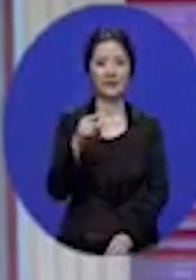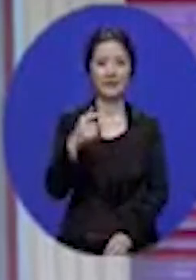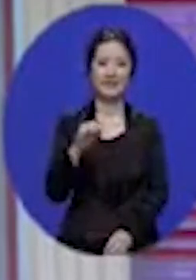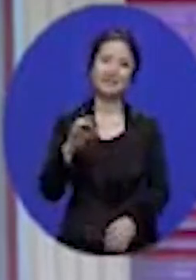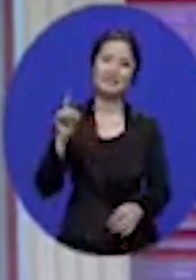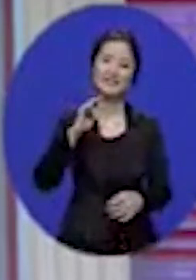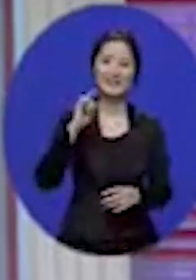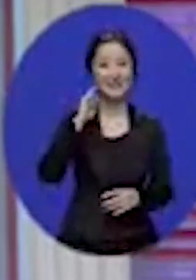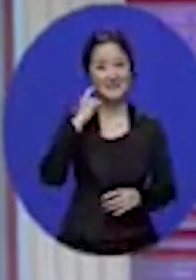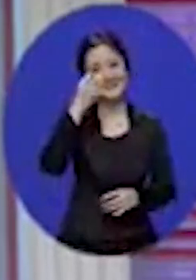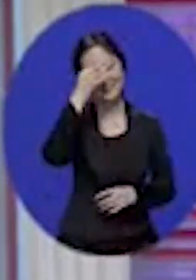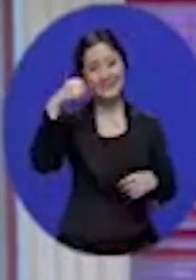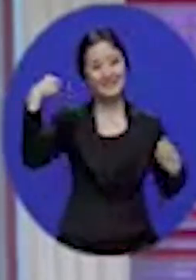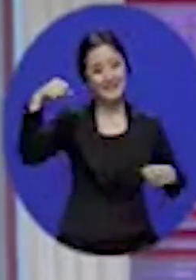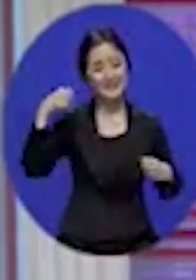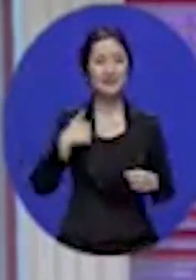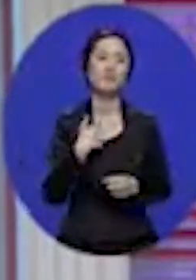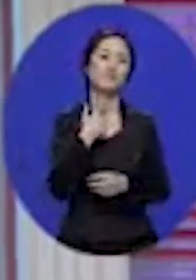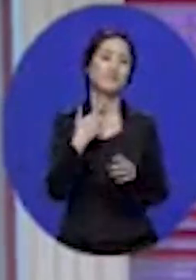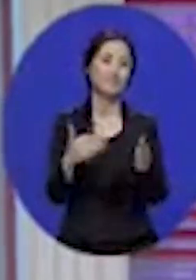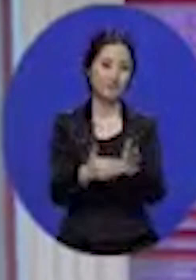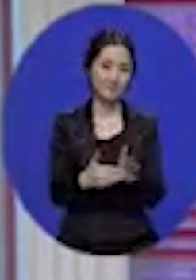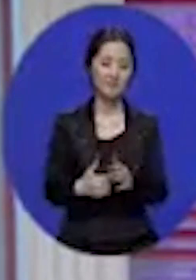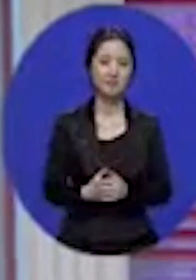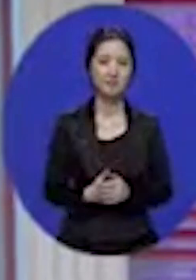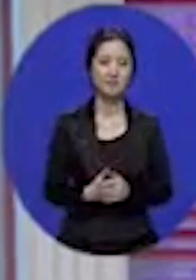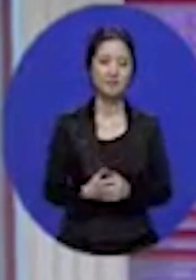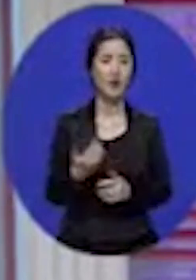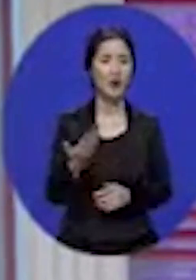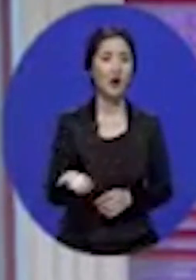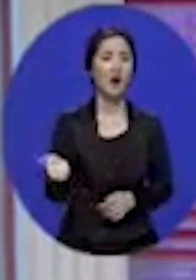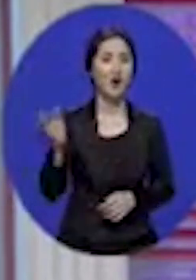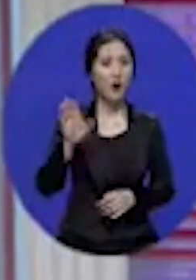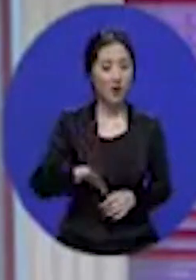되고 이제 그러나 저는 늘 이렇게